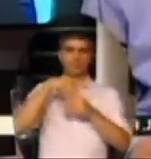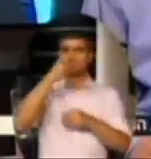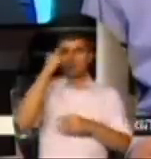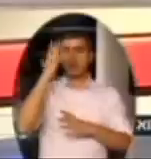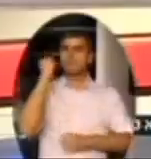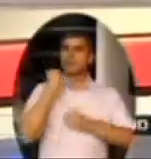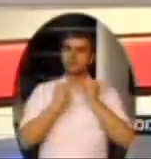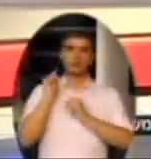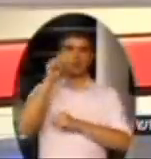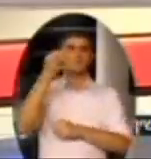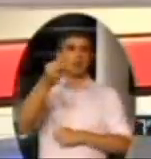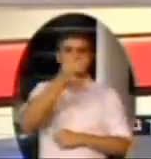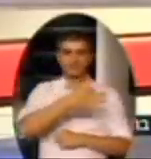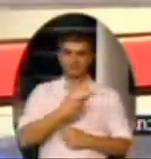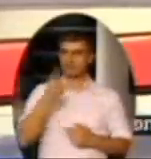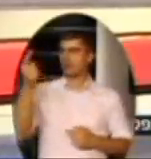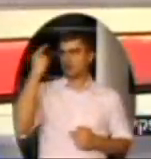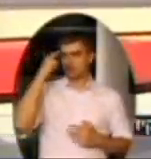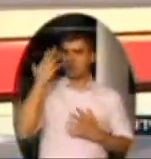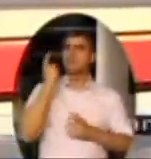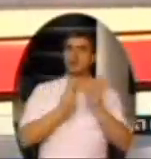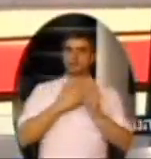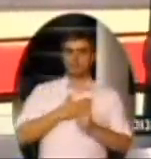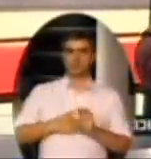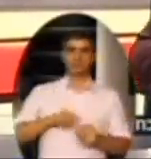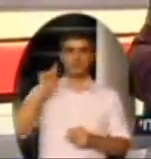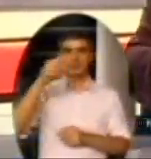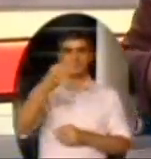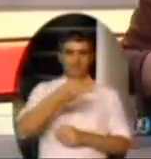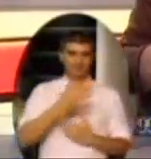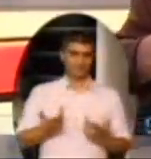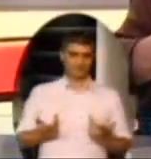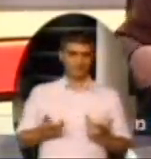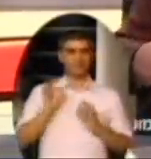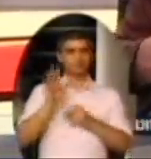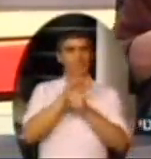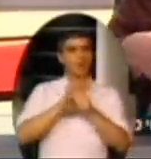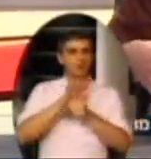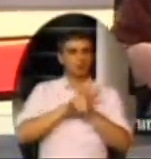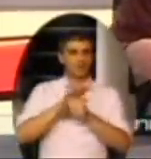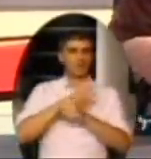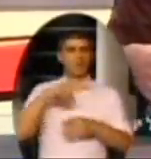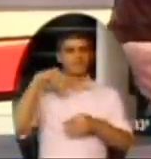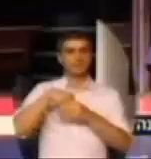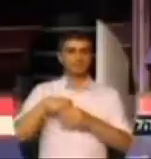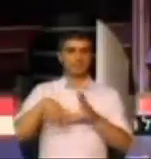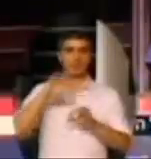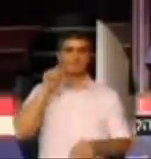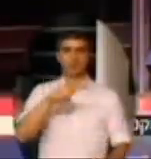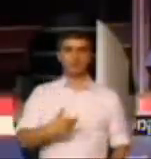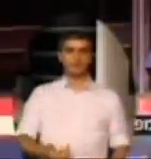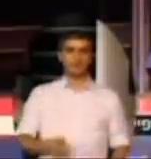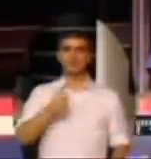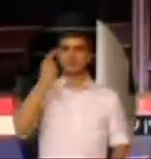כמה זה קשה להגיע לכל הסניפים אתה יודע כמה אנשים רוצים להגיע לסניפים על מנת לשכנע את המצביעים לבחור